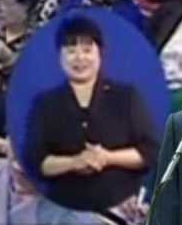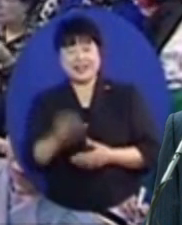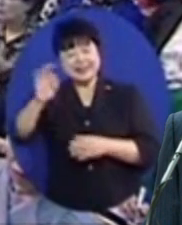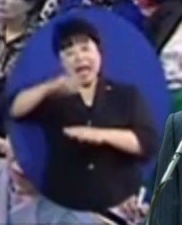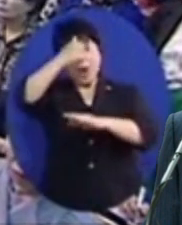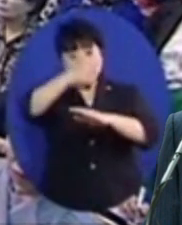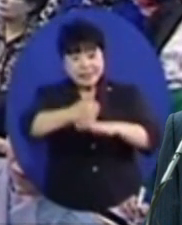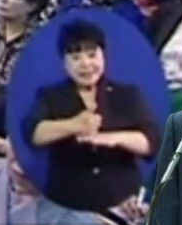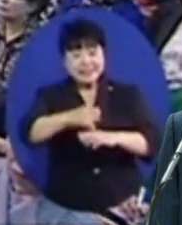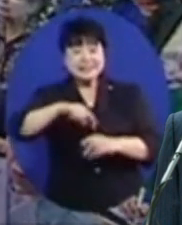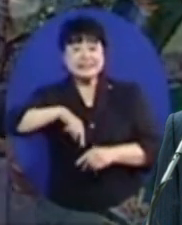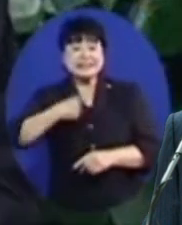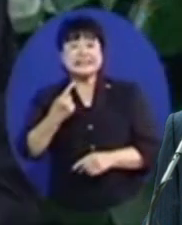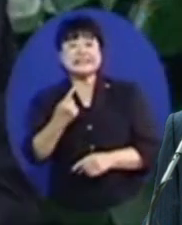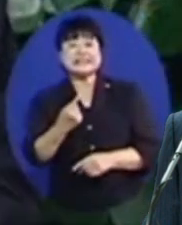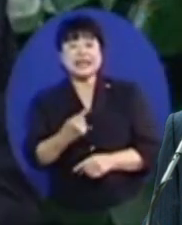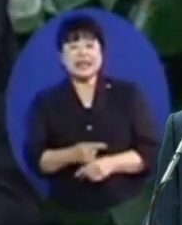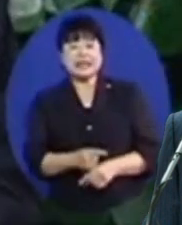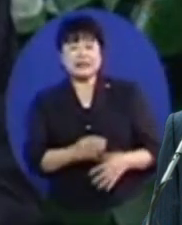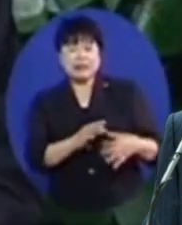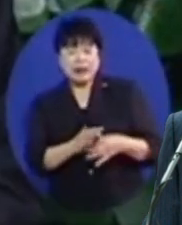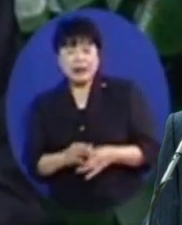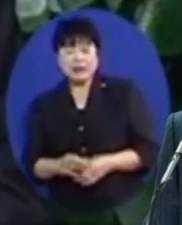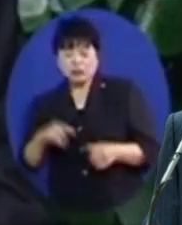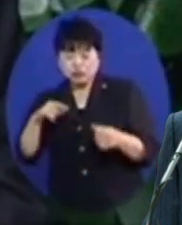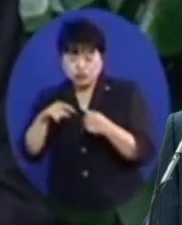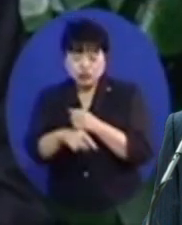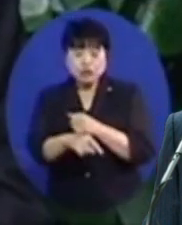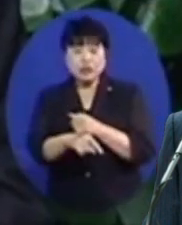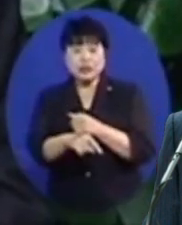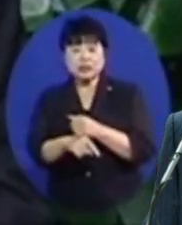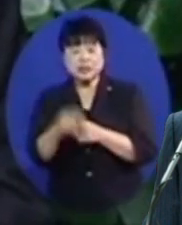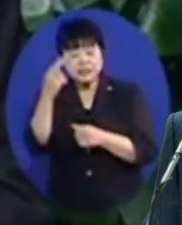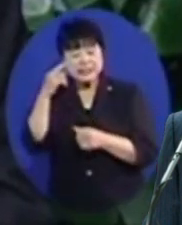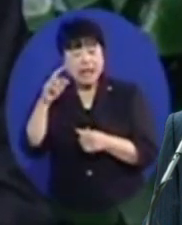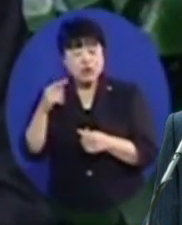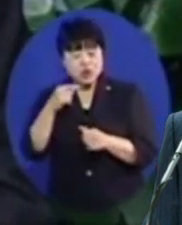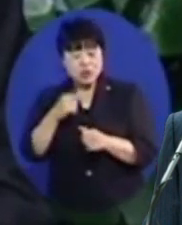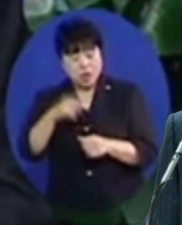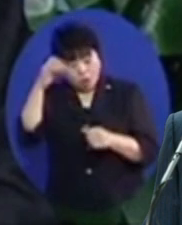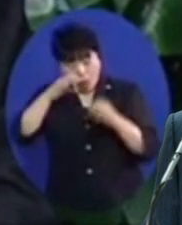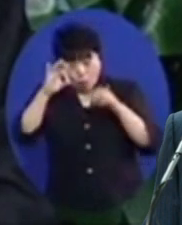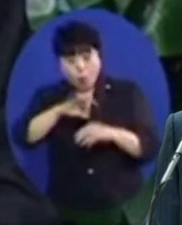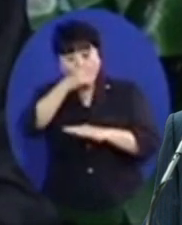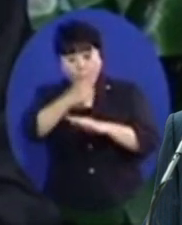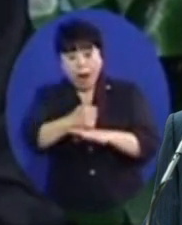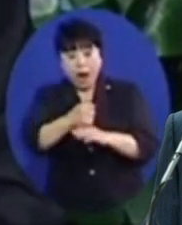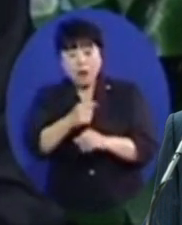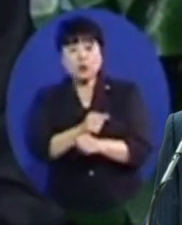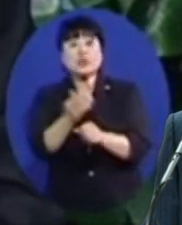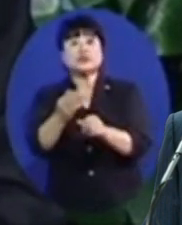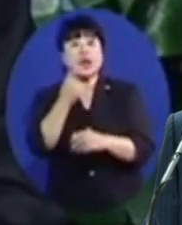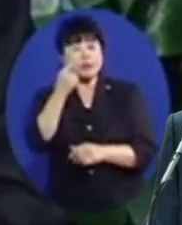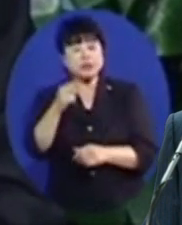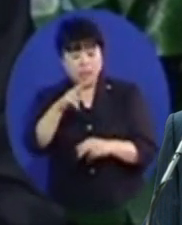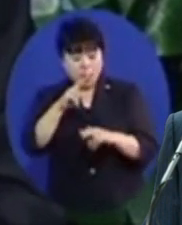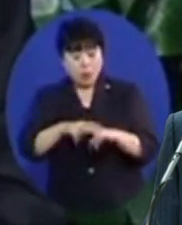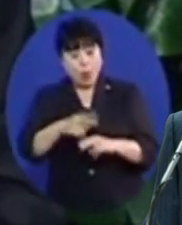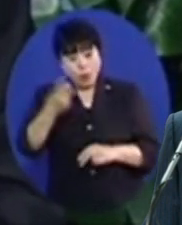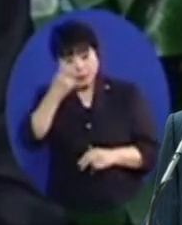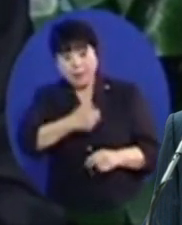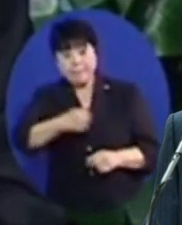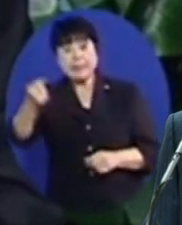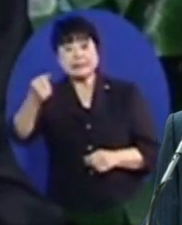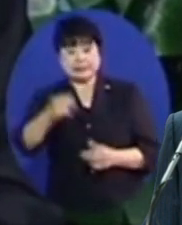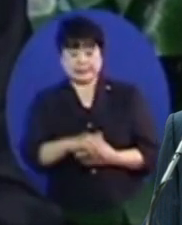다윗은 자기를 집요하게 죽이려고 했던 사울왕을 용서했고 아버지의 보좌를 찬탈하고자